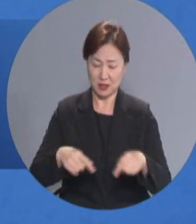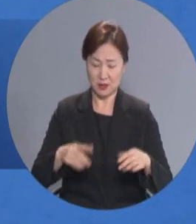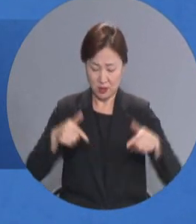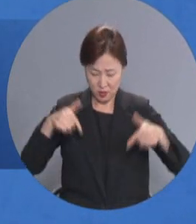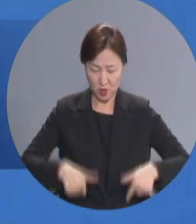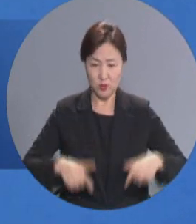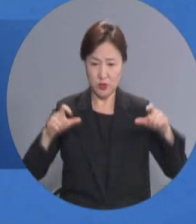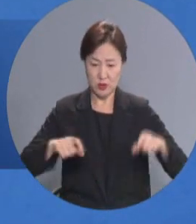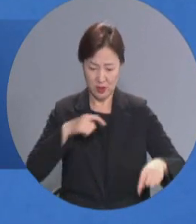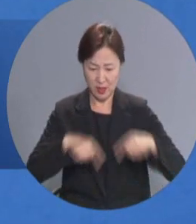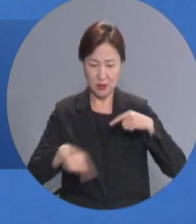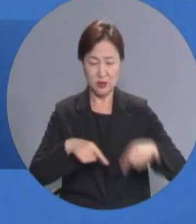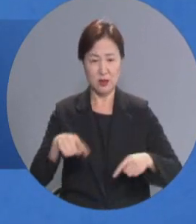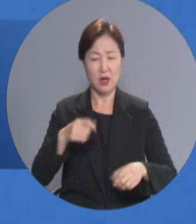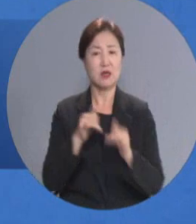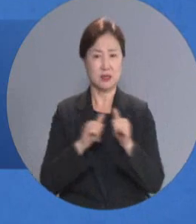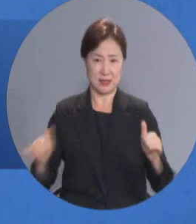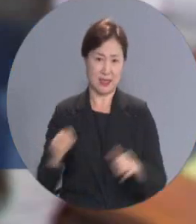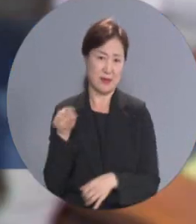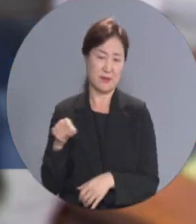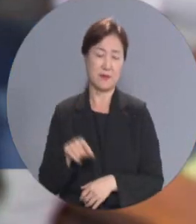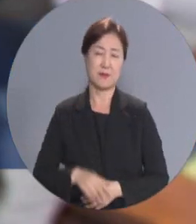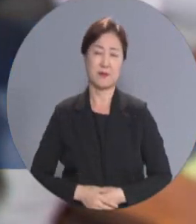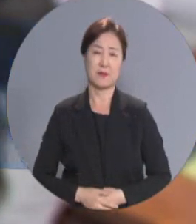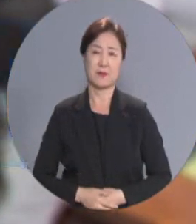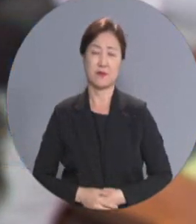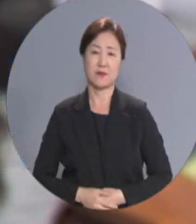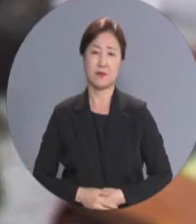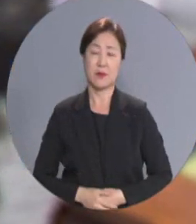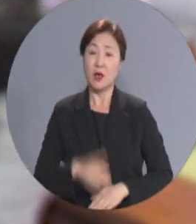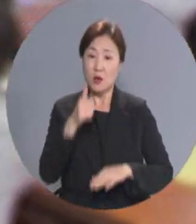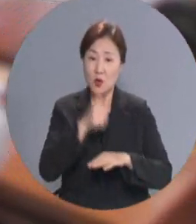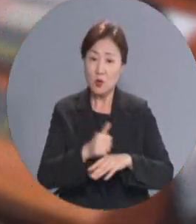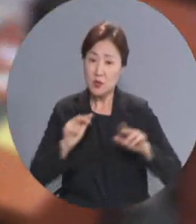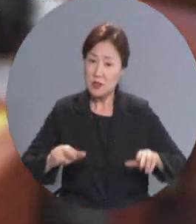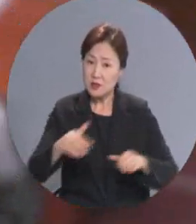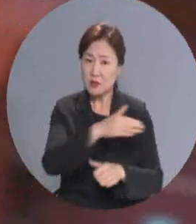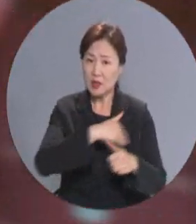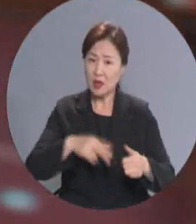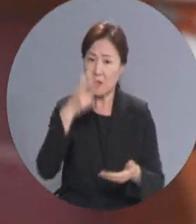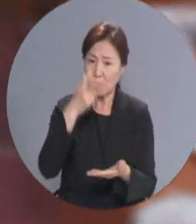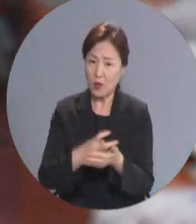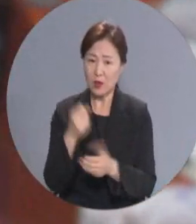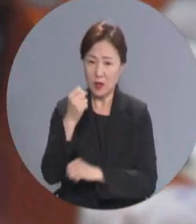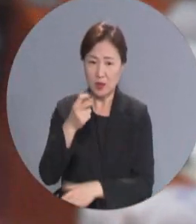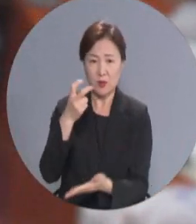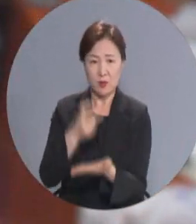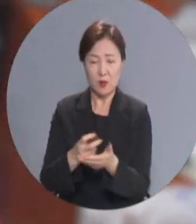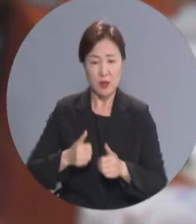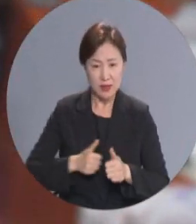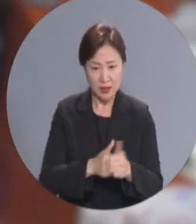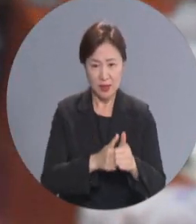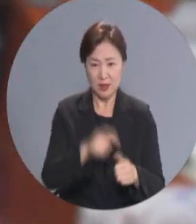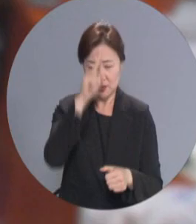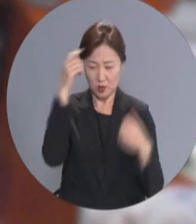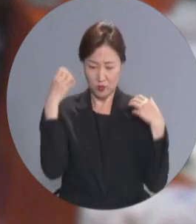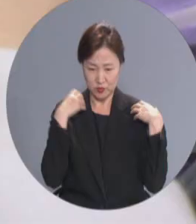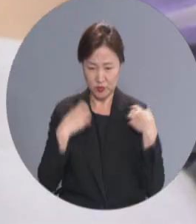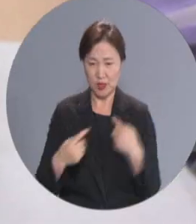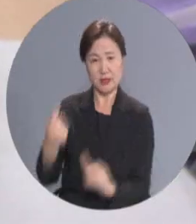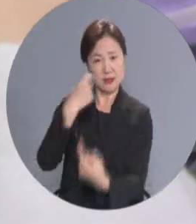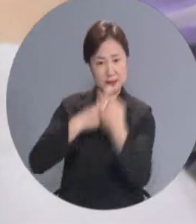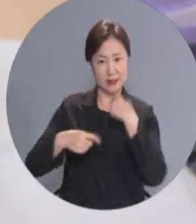중심으로 모든 행정을 고민하는 사람인데 결국 현재로서는 법과 원칙에 따라 정부가 희망대학의 신청을